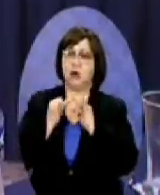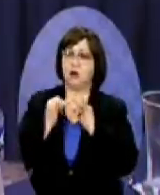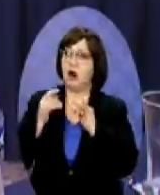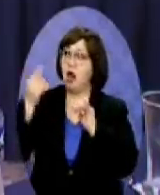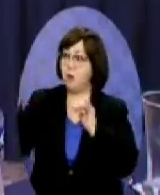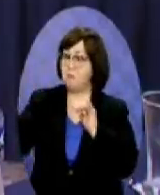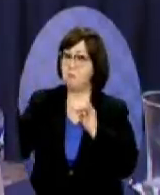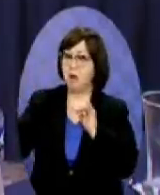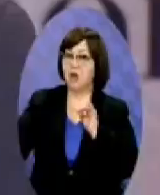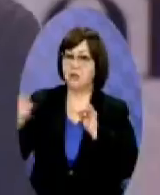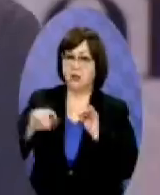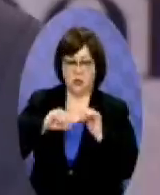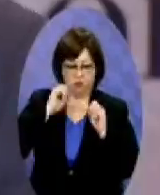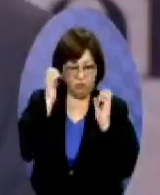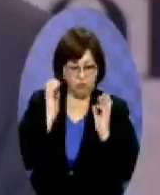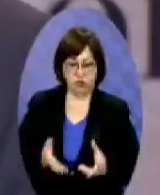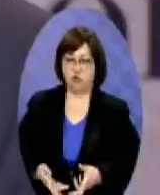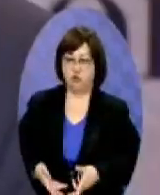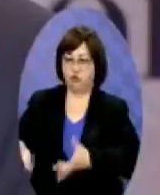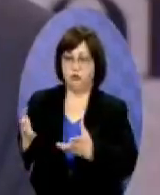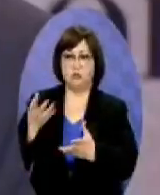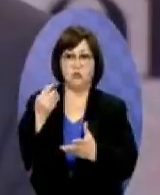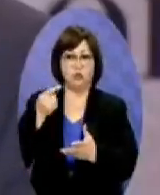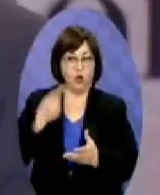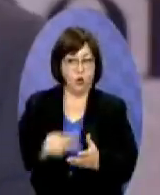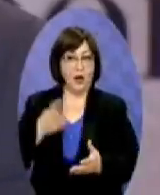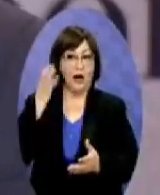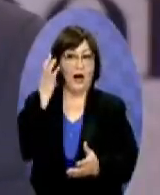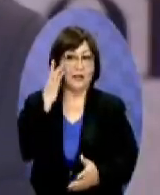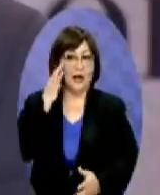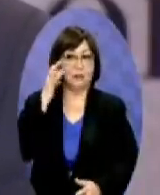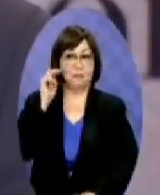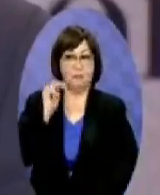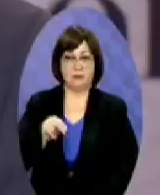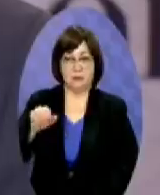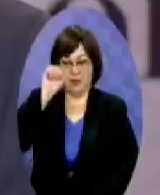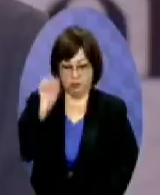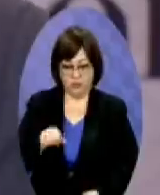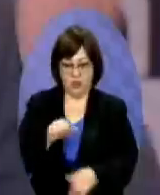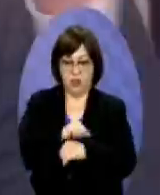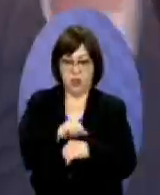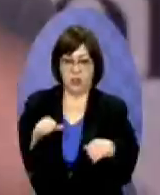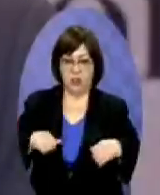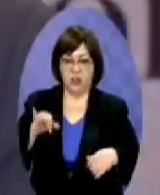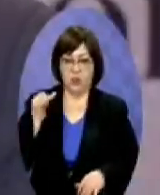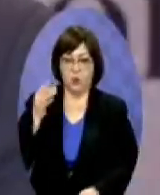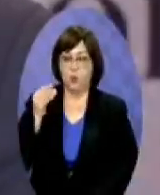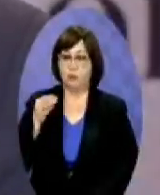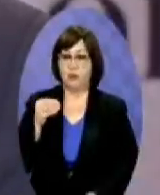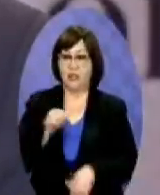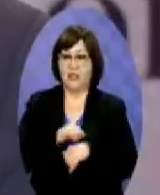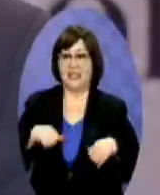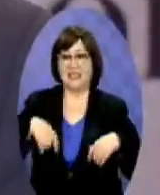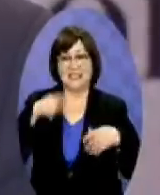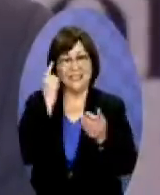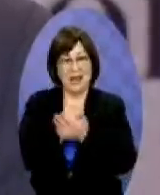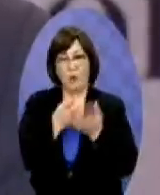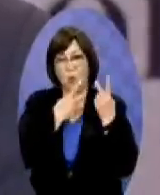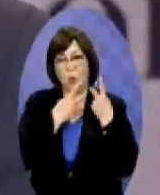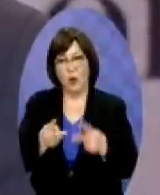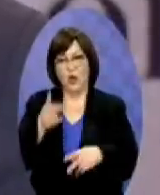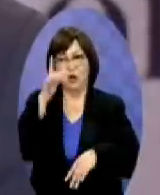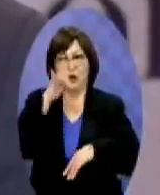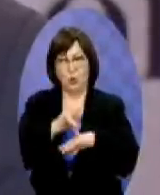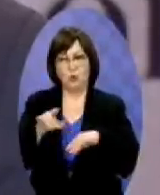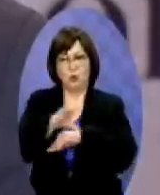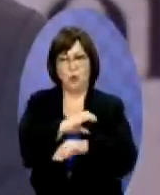болжээ. Гадаад паспортын асуудал байна. Гадаад паспорт иргэний үнэлгээ иргэн байна. Заавал үйлчлэгээний төв дээр эсвэл аль нэг сум